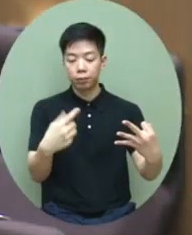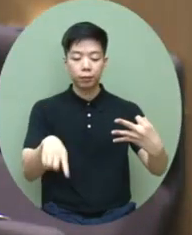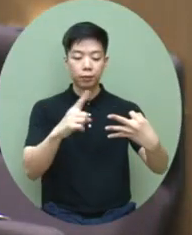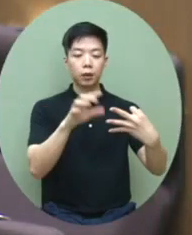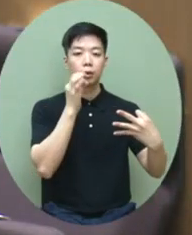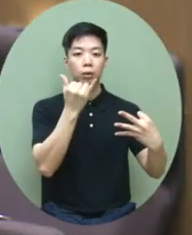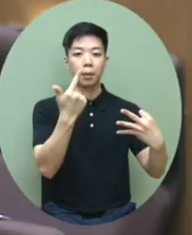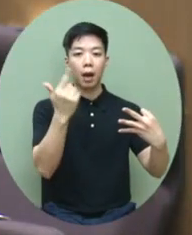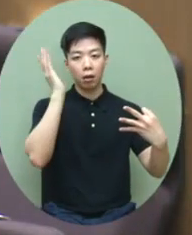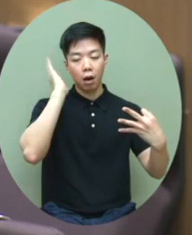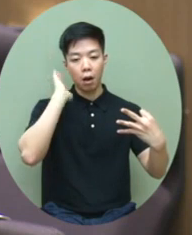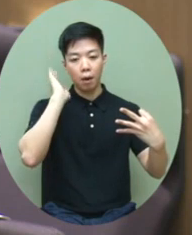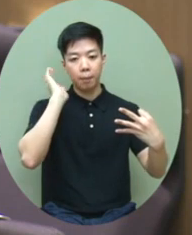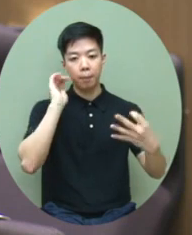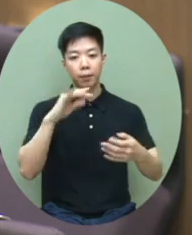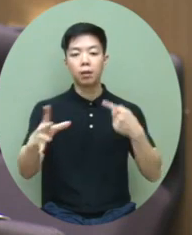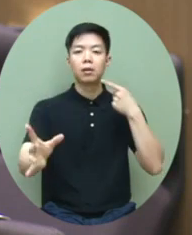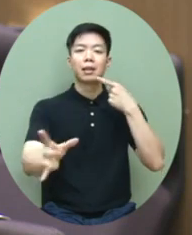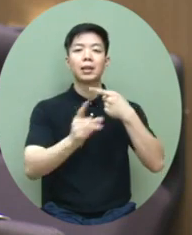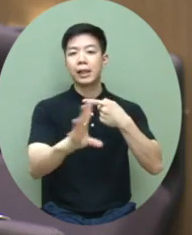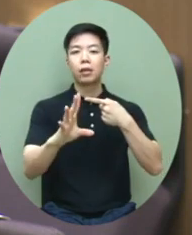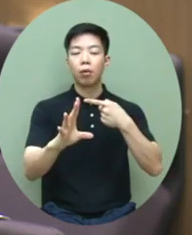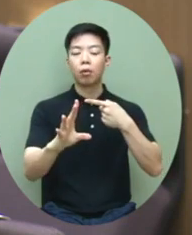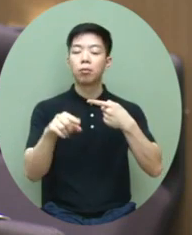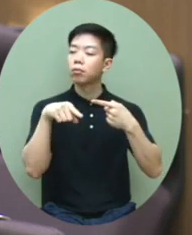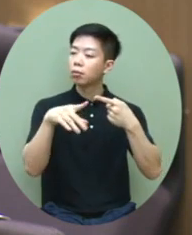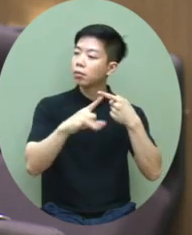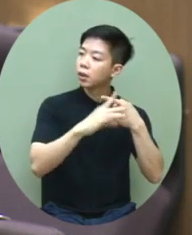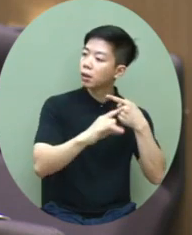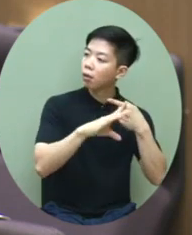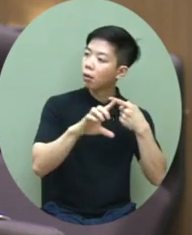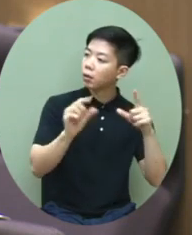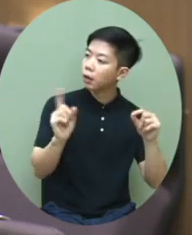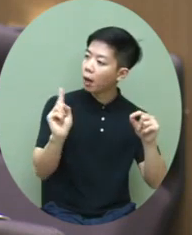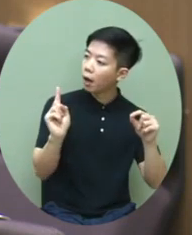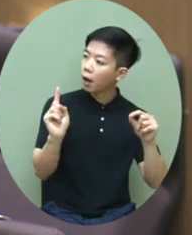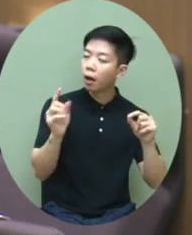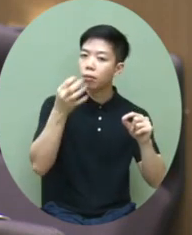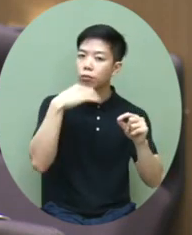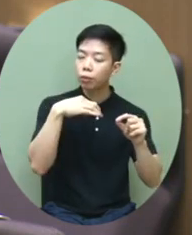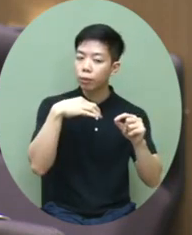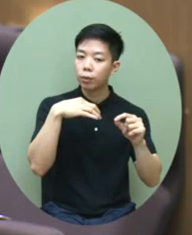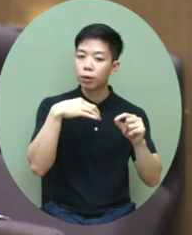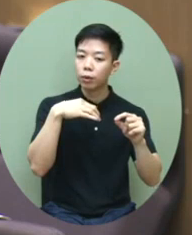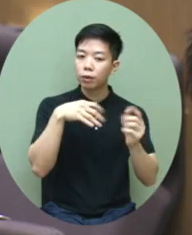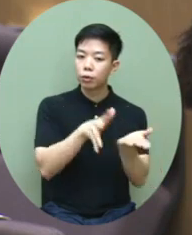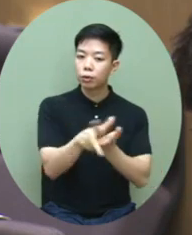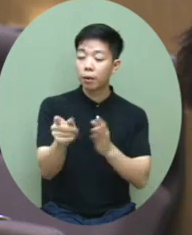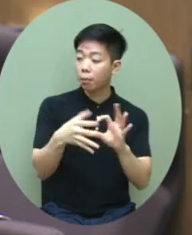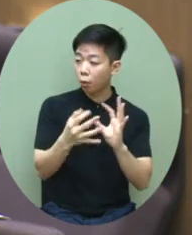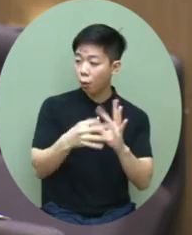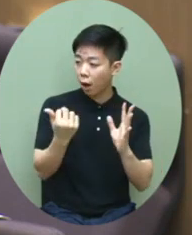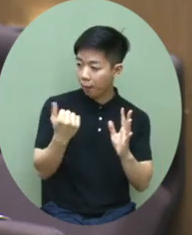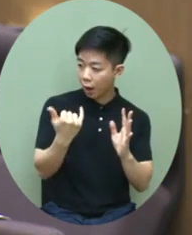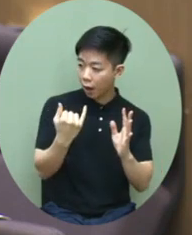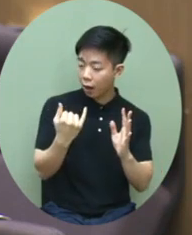公佈就說他有意外，想了解一下是不是跟內科無關的那些嗰種意外咧，同埋佢有